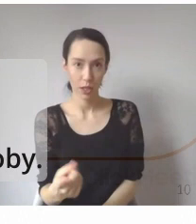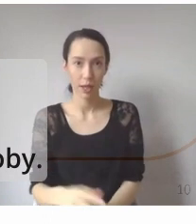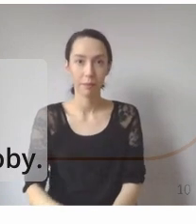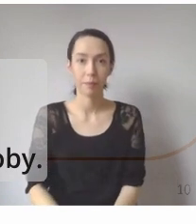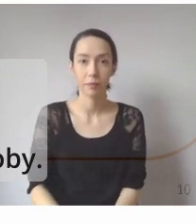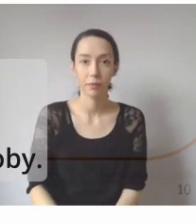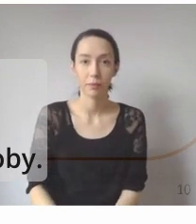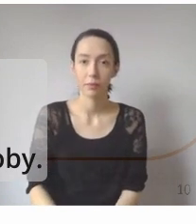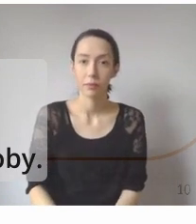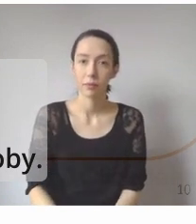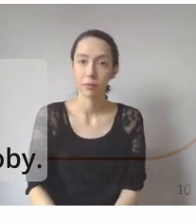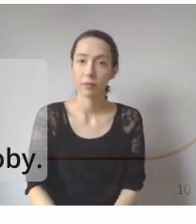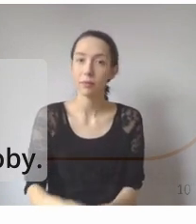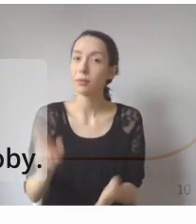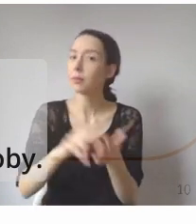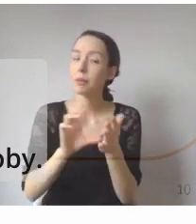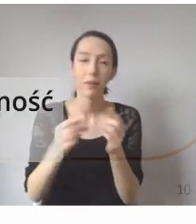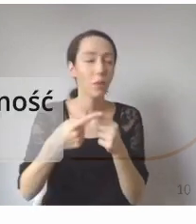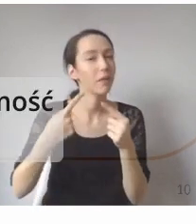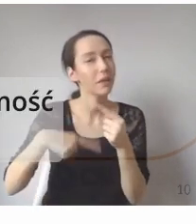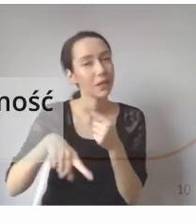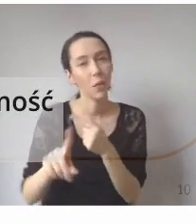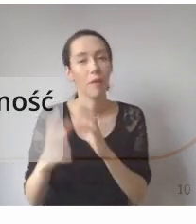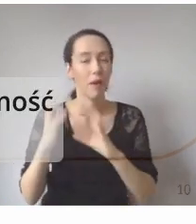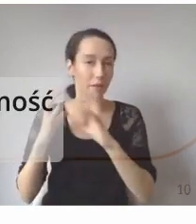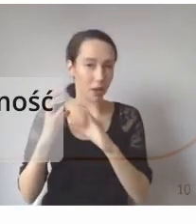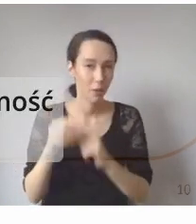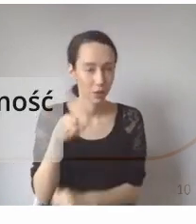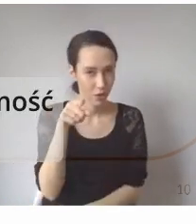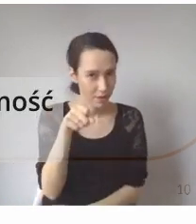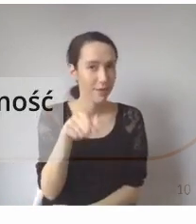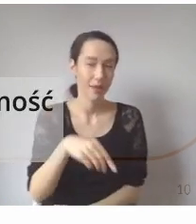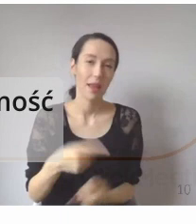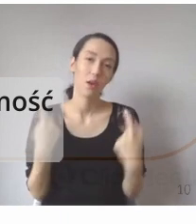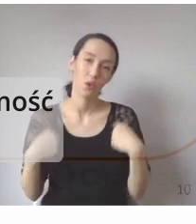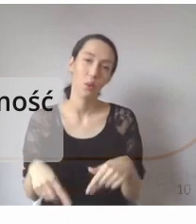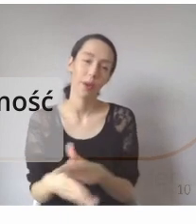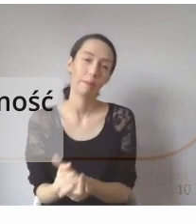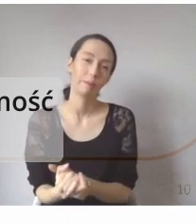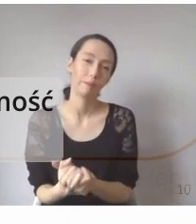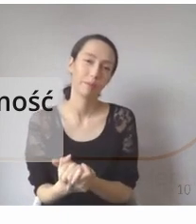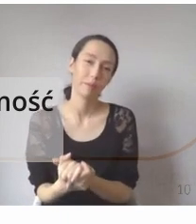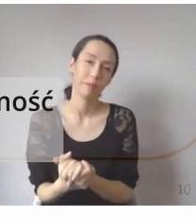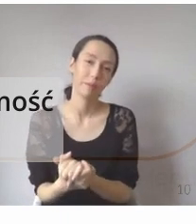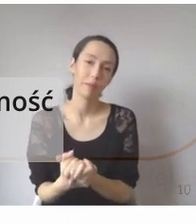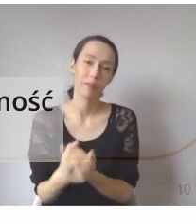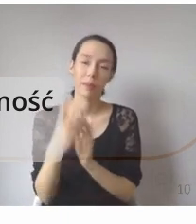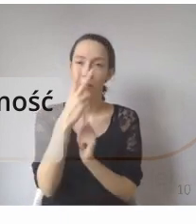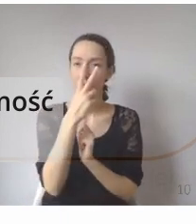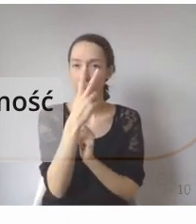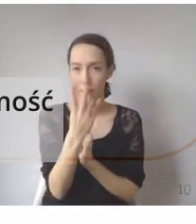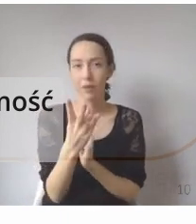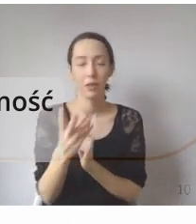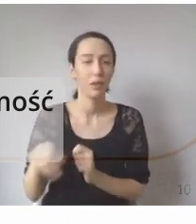na pewno wysłałabym wiadomości do tej osoby, bo widzę, że ma odpowiednie doświadczenie i widzę znajomość języka obcego na